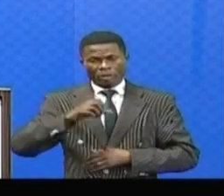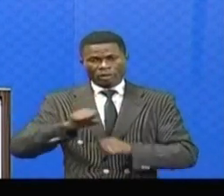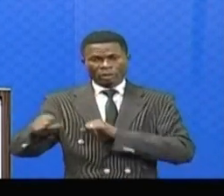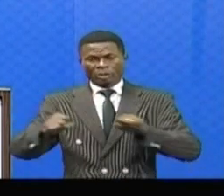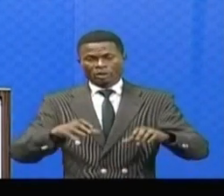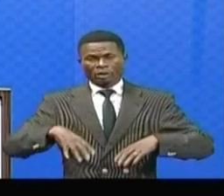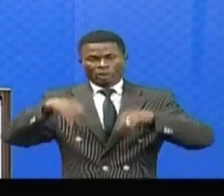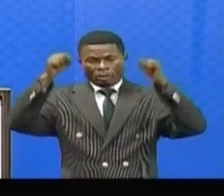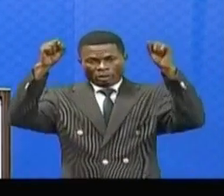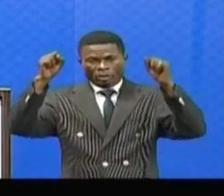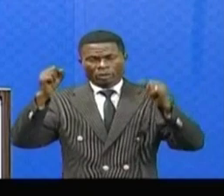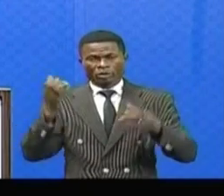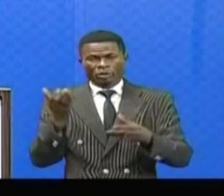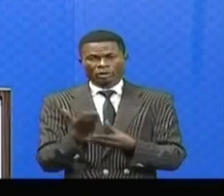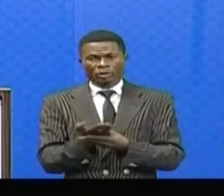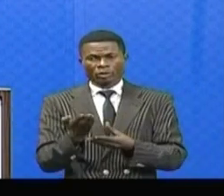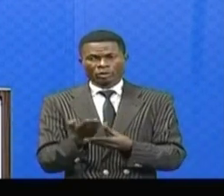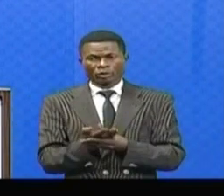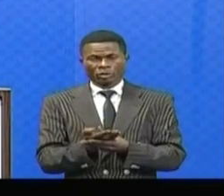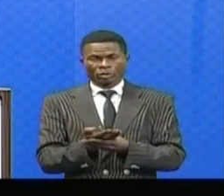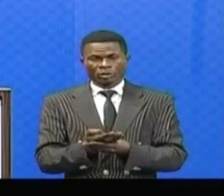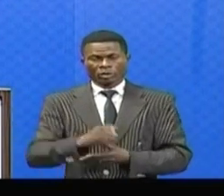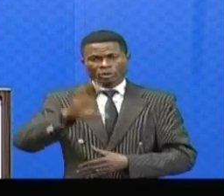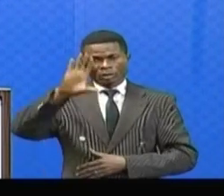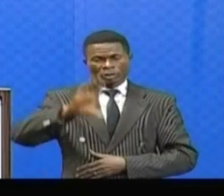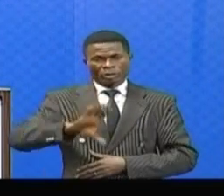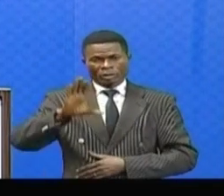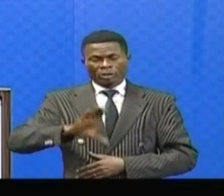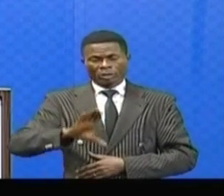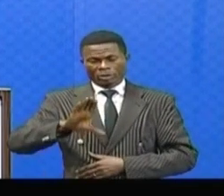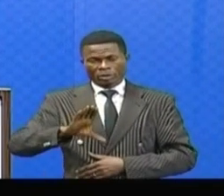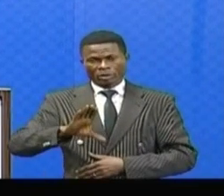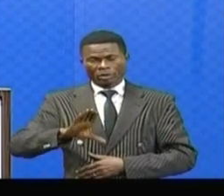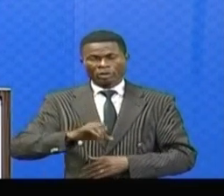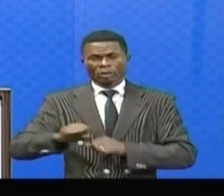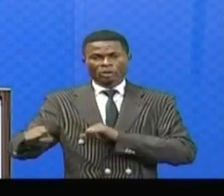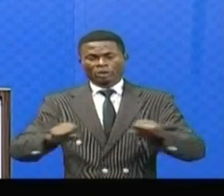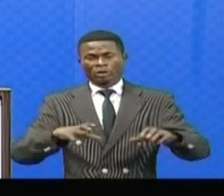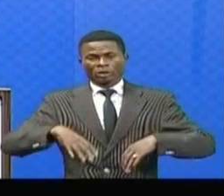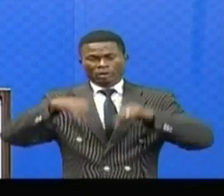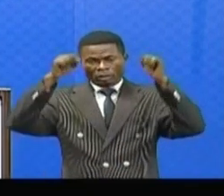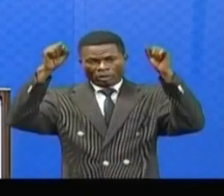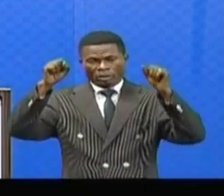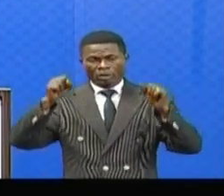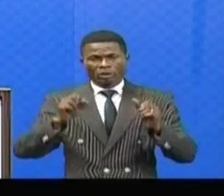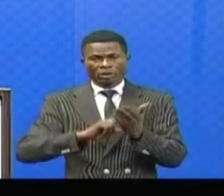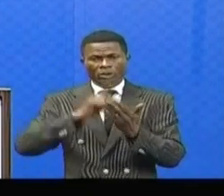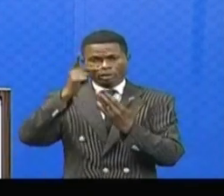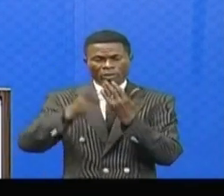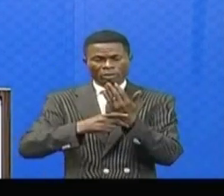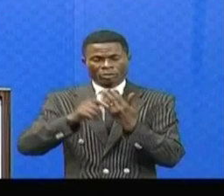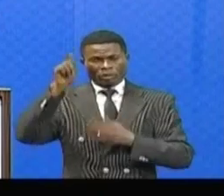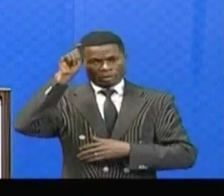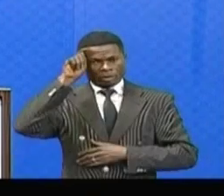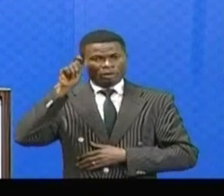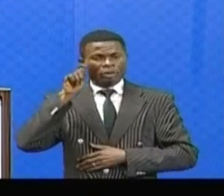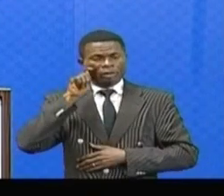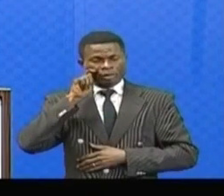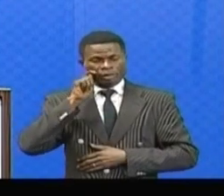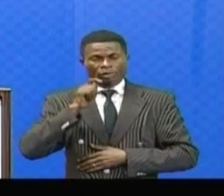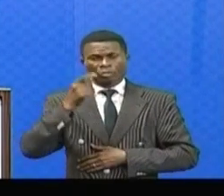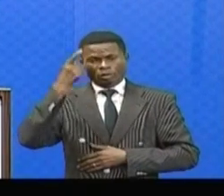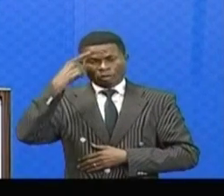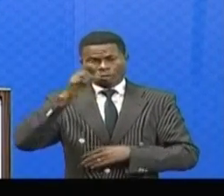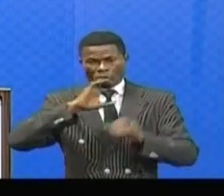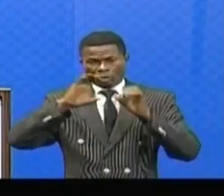et adoption des dossiers. 5. Enfin, examen et adoption de projets de texte. La